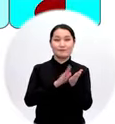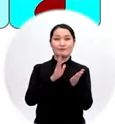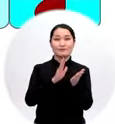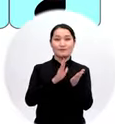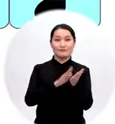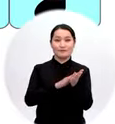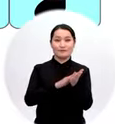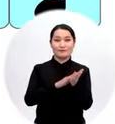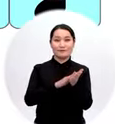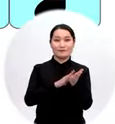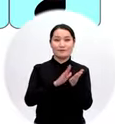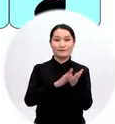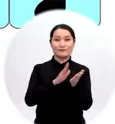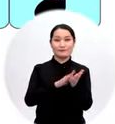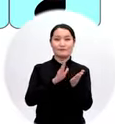И 1 2 3 1 2 3 1 2 3 1 2 3.